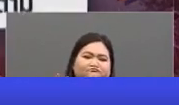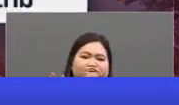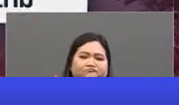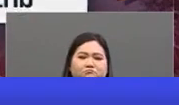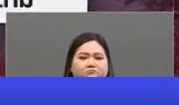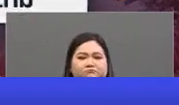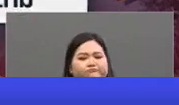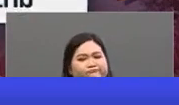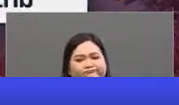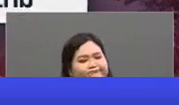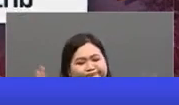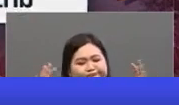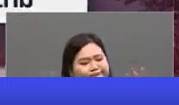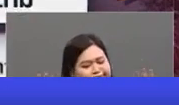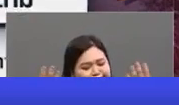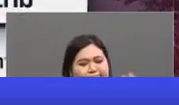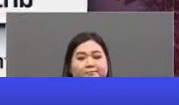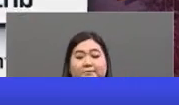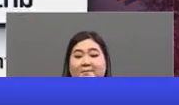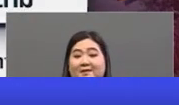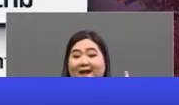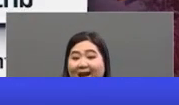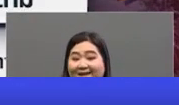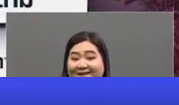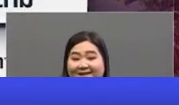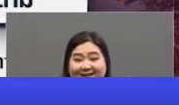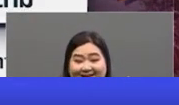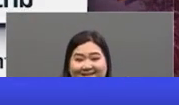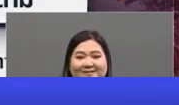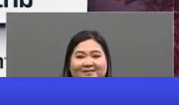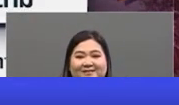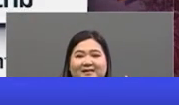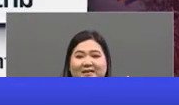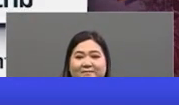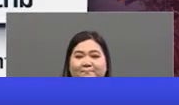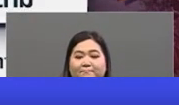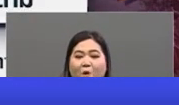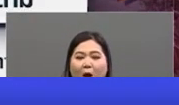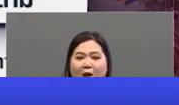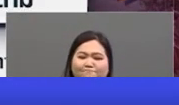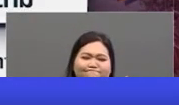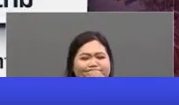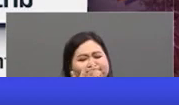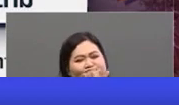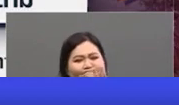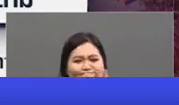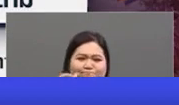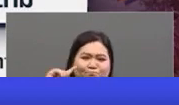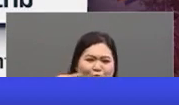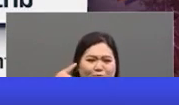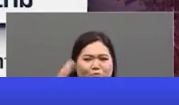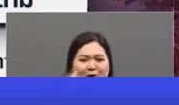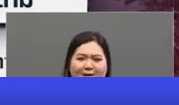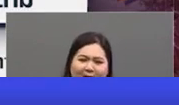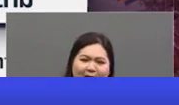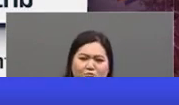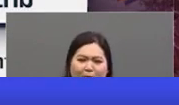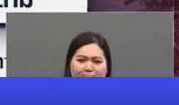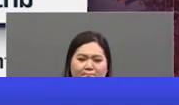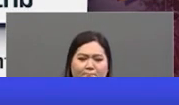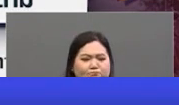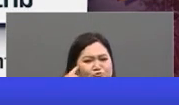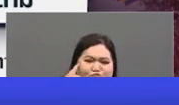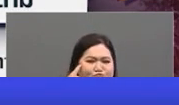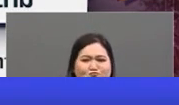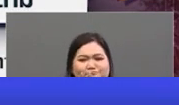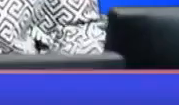ที่จะขับเคลื่อนเรื่องนี้ให้เดินหน้าไปด้วยกันนะคะเพราะฉะนั้นก็เป็นอีกหนึ่งกฎหมายที่มีความท้าทายแล้วก็ประชาชนเนี่ยก็